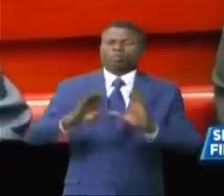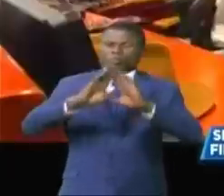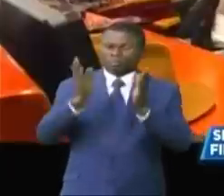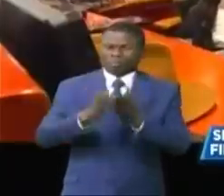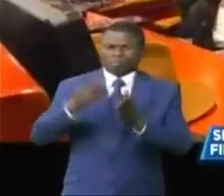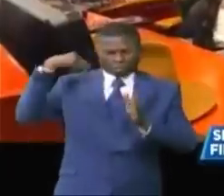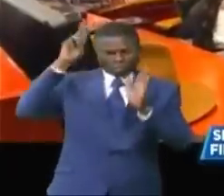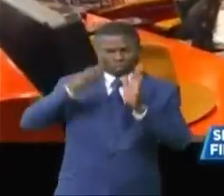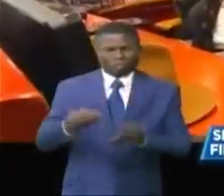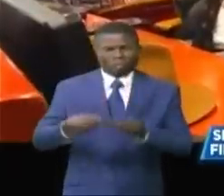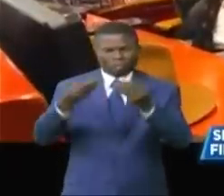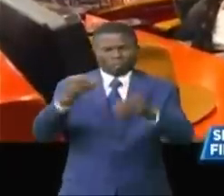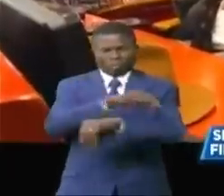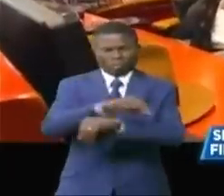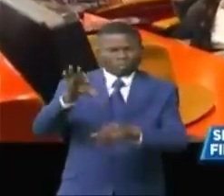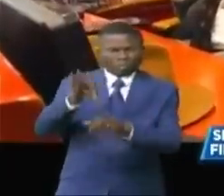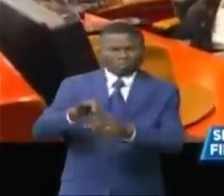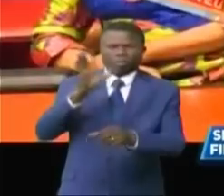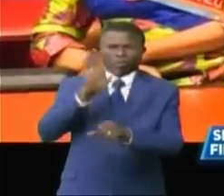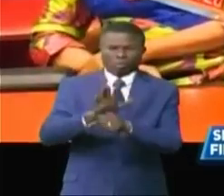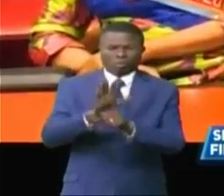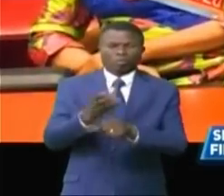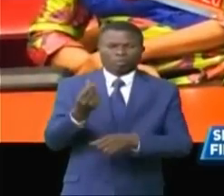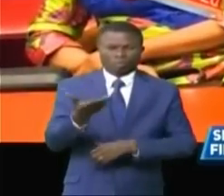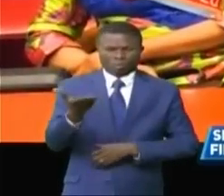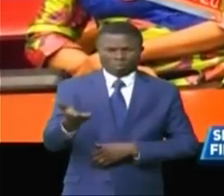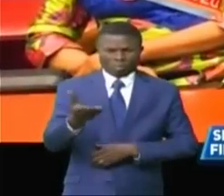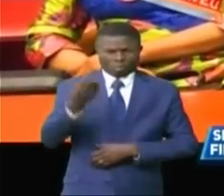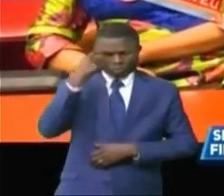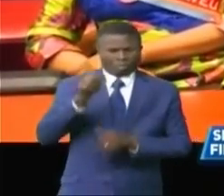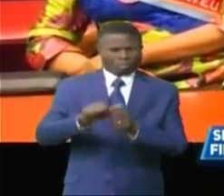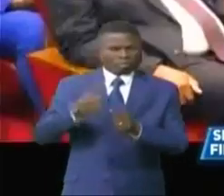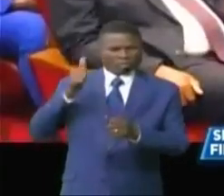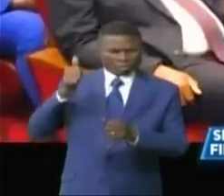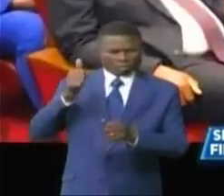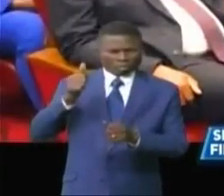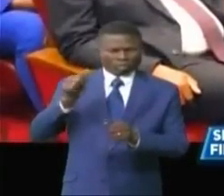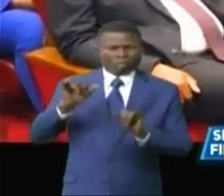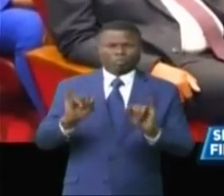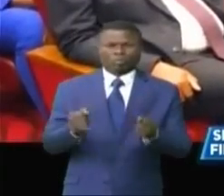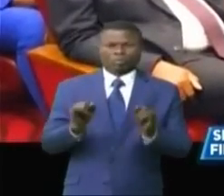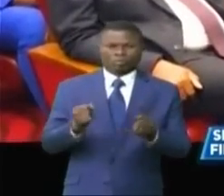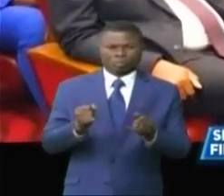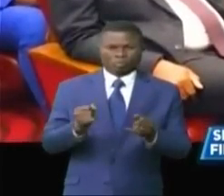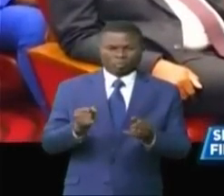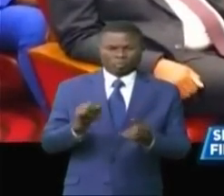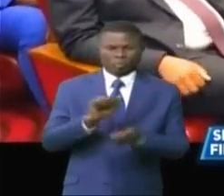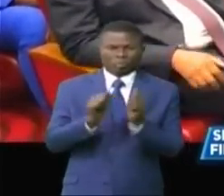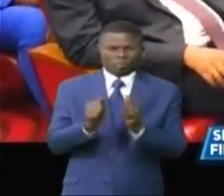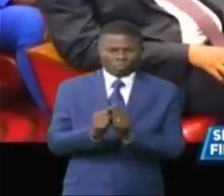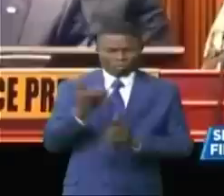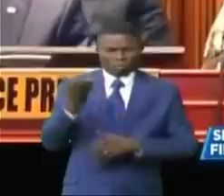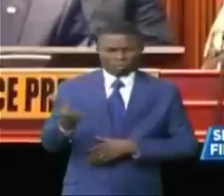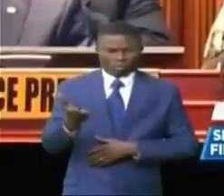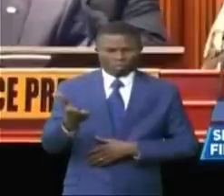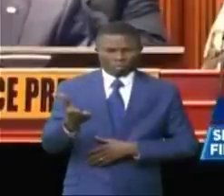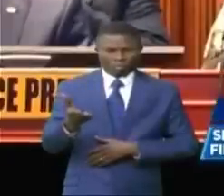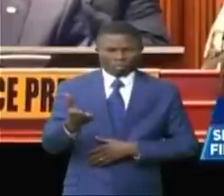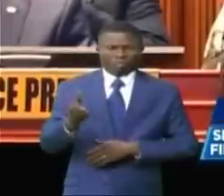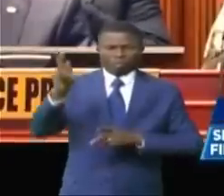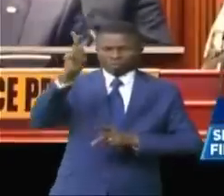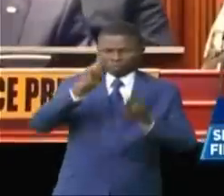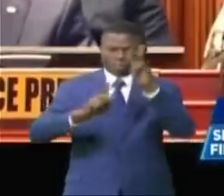à doter la CENI des moyens conséquents. Pour éviter l'amenuisement continu du pouvoir d'achat de la